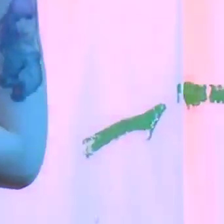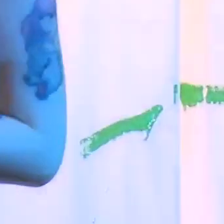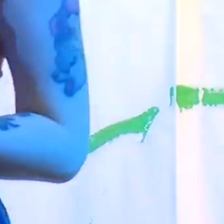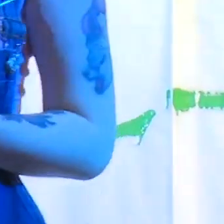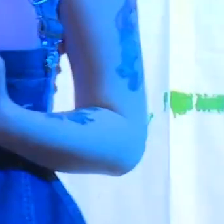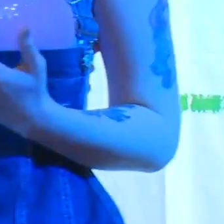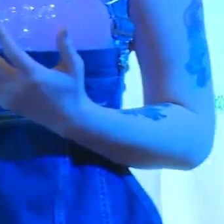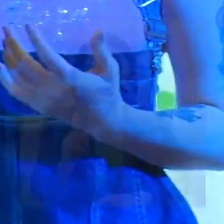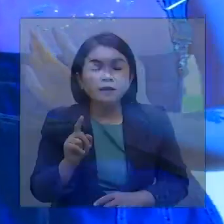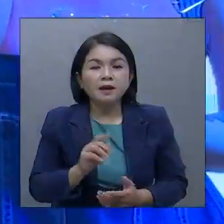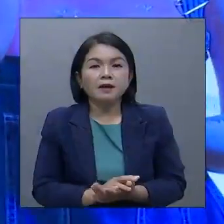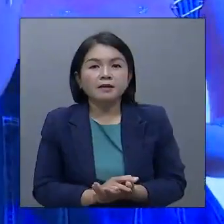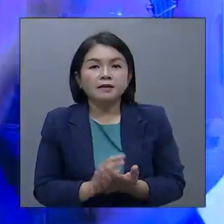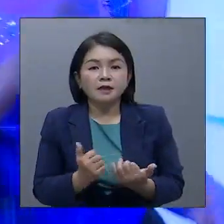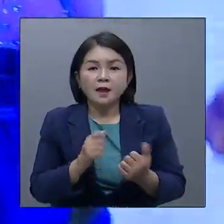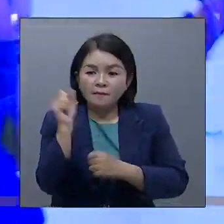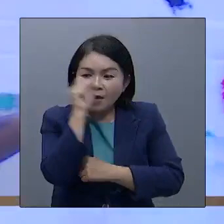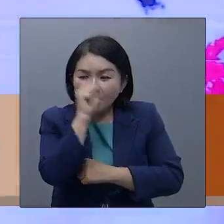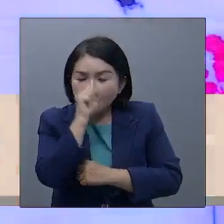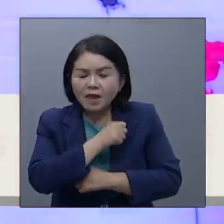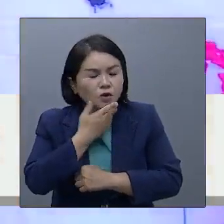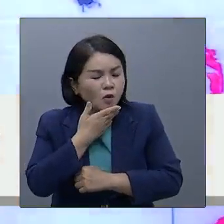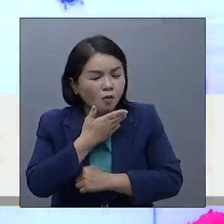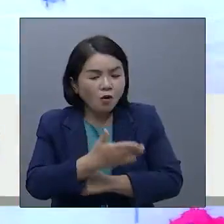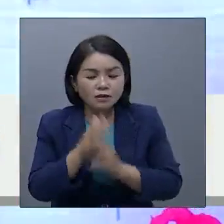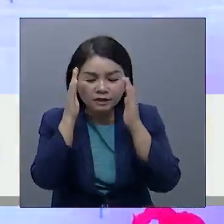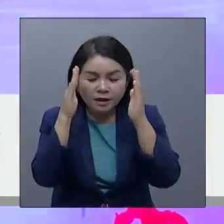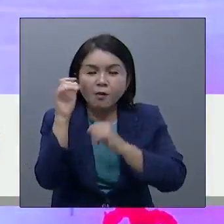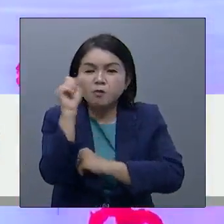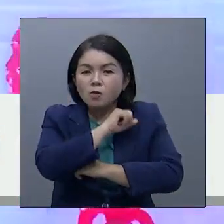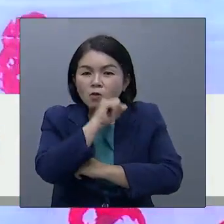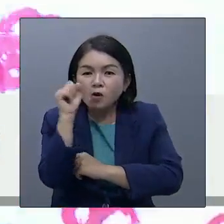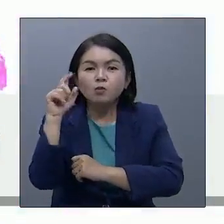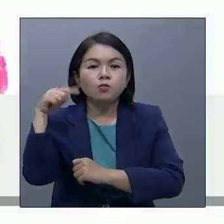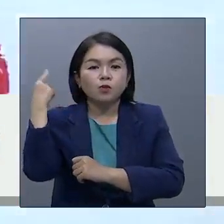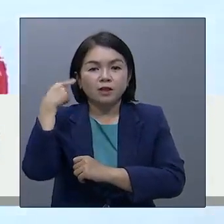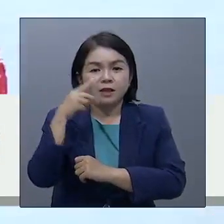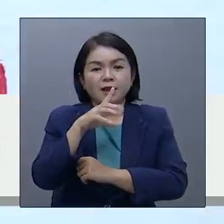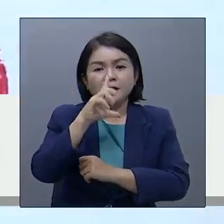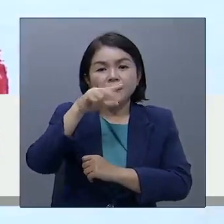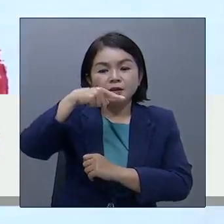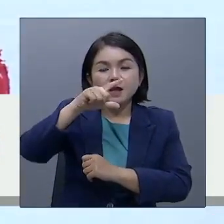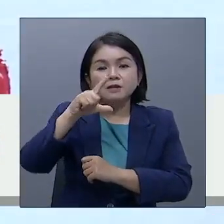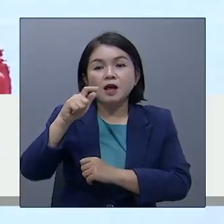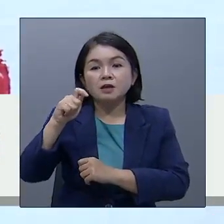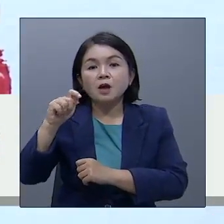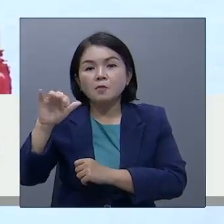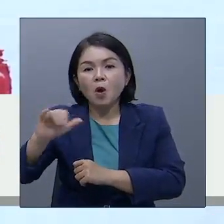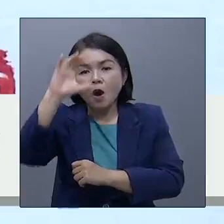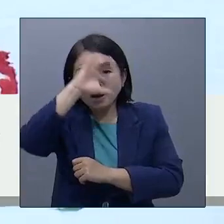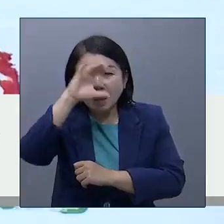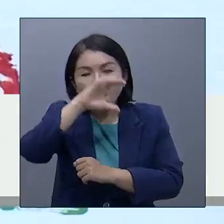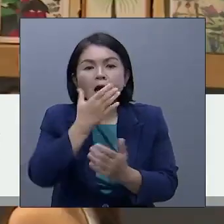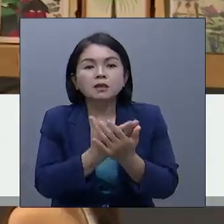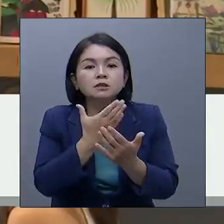เวทีเล็กเวทีใหญ่เธอใส่พลังเต็มตลอดนะคะยิ่งงานนี้พลอยชมพูบอกว่าได้ใช้เสียงค่ะช่วยระดมทุนให้เด็ก